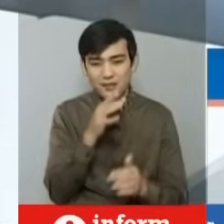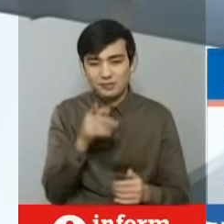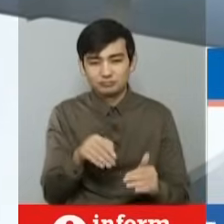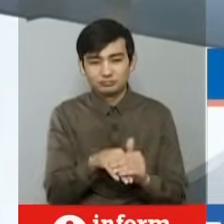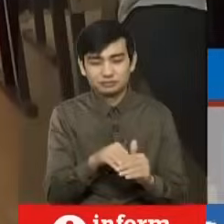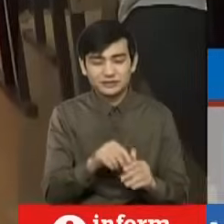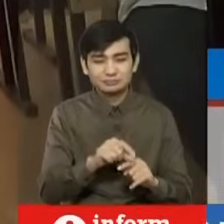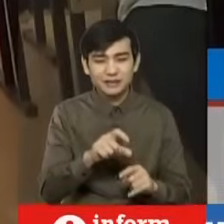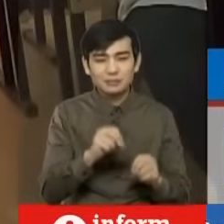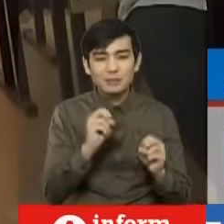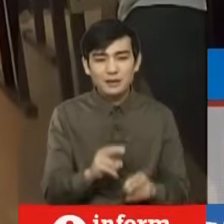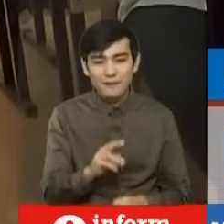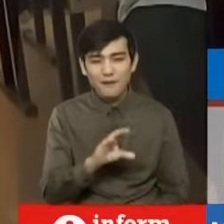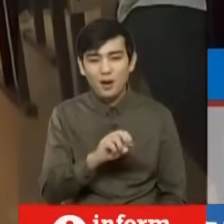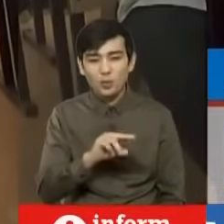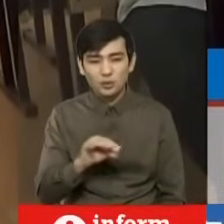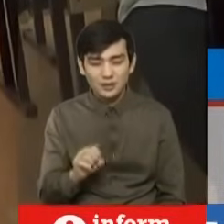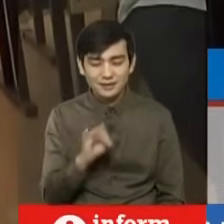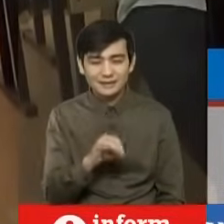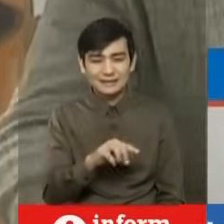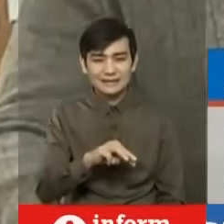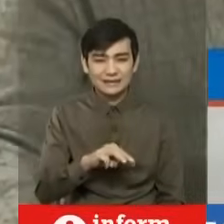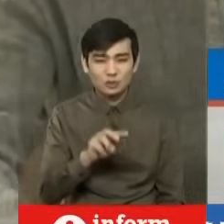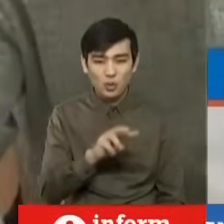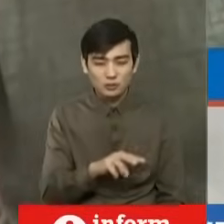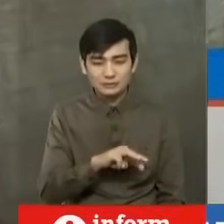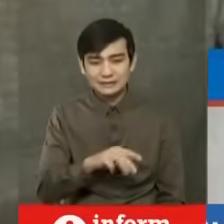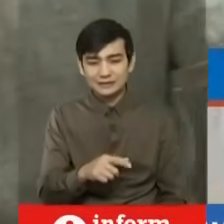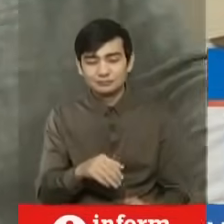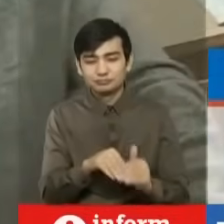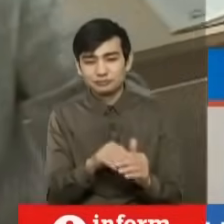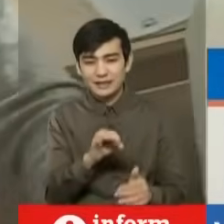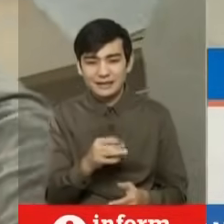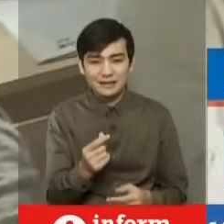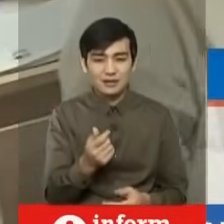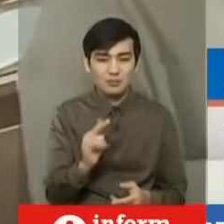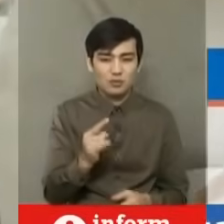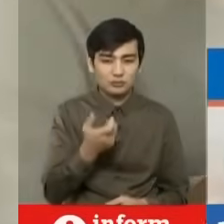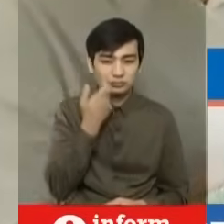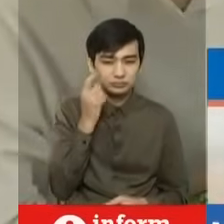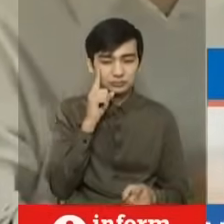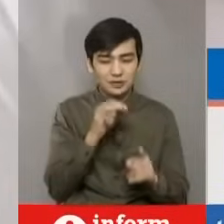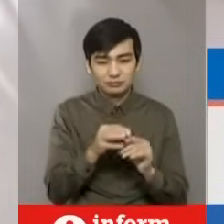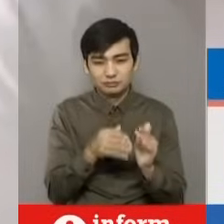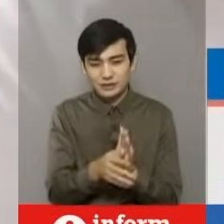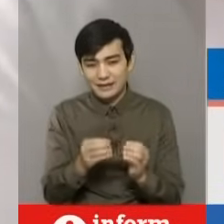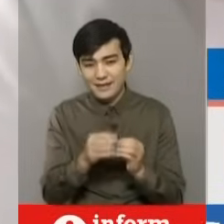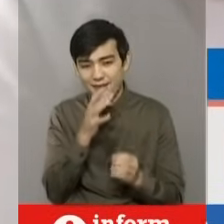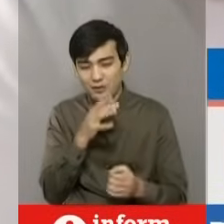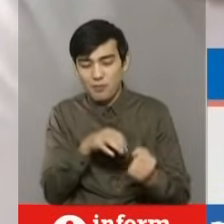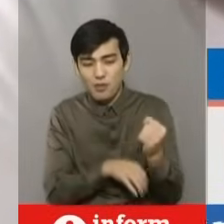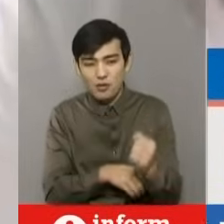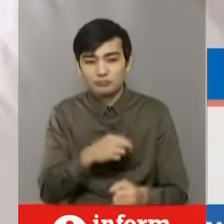инвалюте А на момент выдачи конвертируется в теньге если ребёнок не использует эти средства по назначению в течение 10 лет после